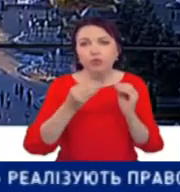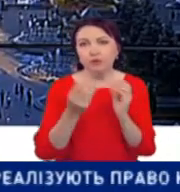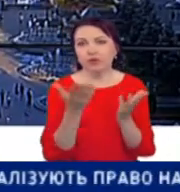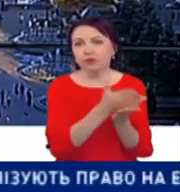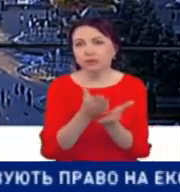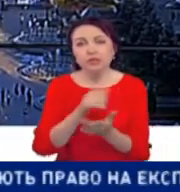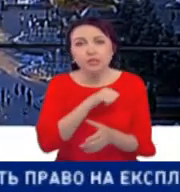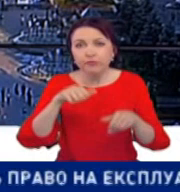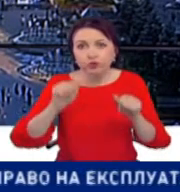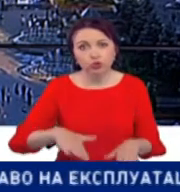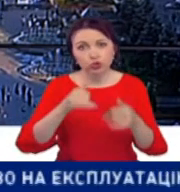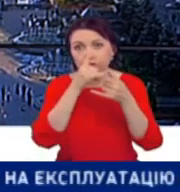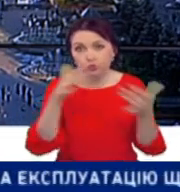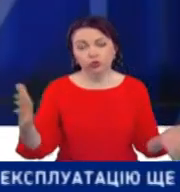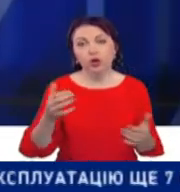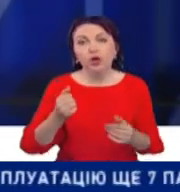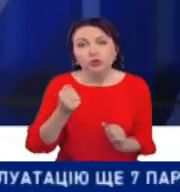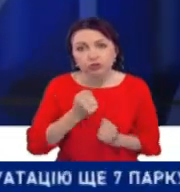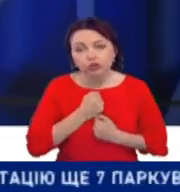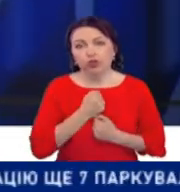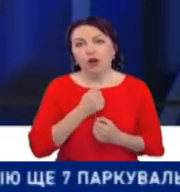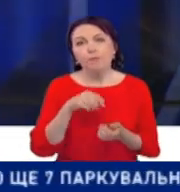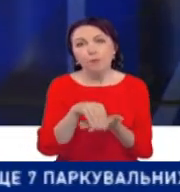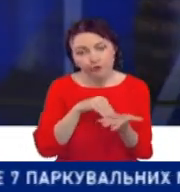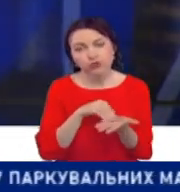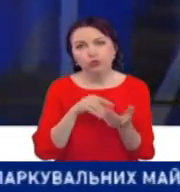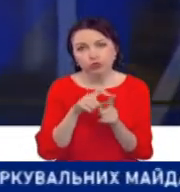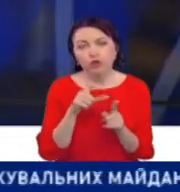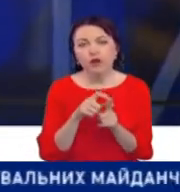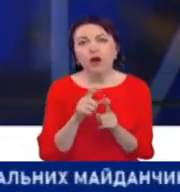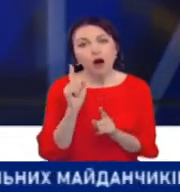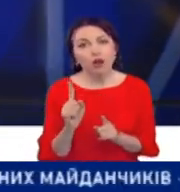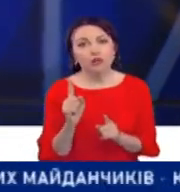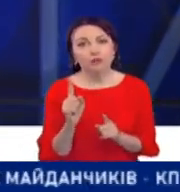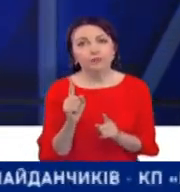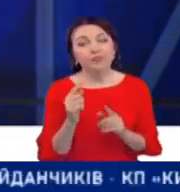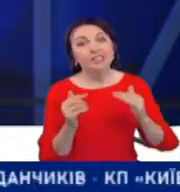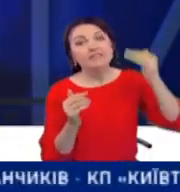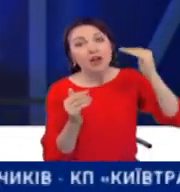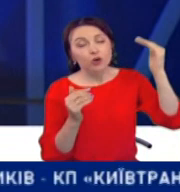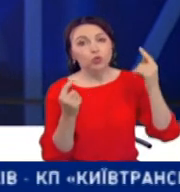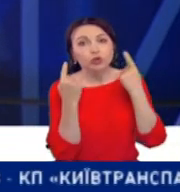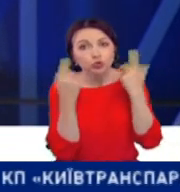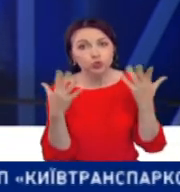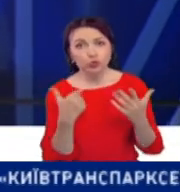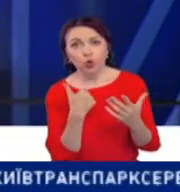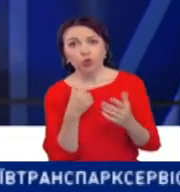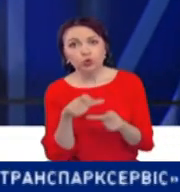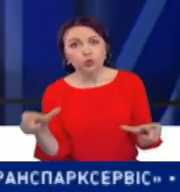не можуть вирішувати. На жаль, повторюсь, мабуть, але не чують зверху голос людей.